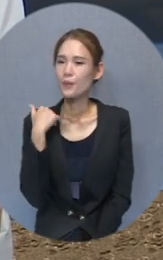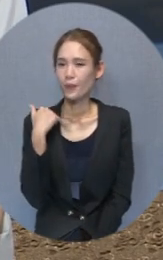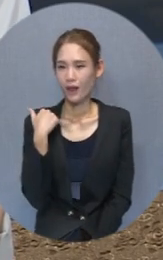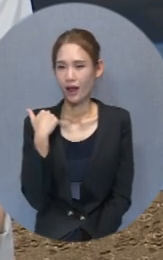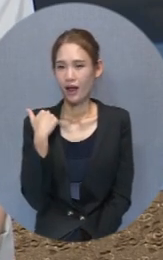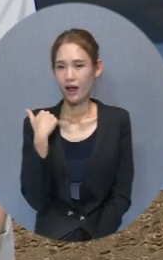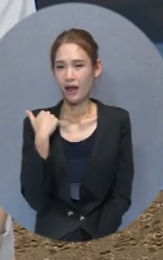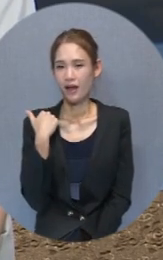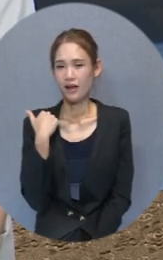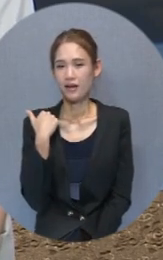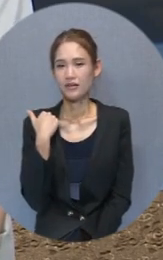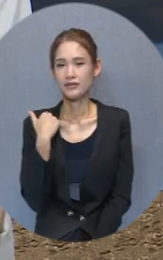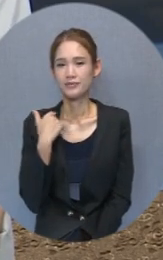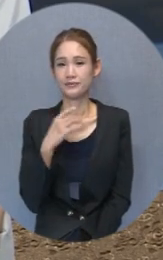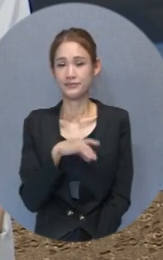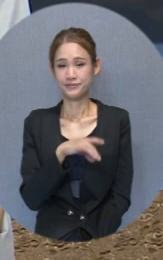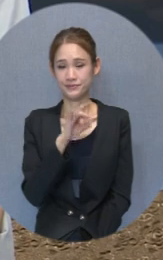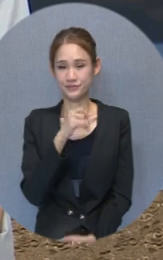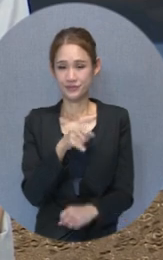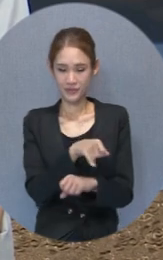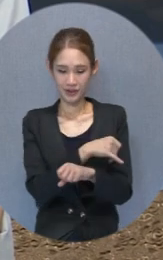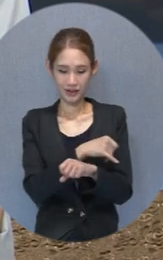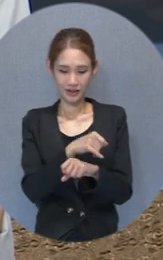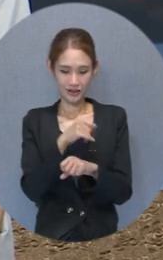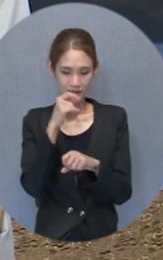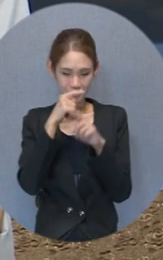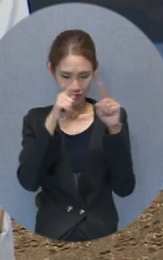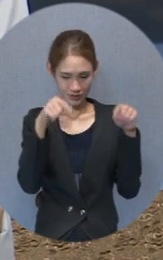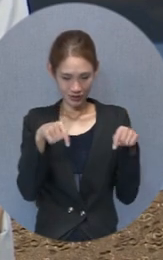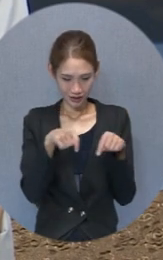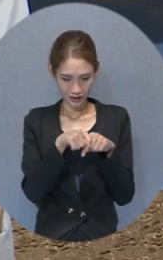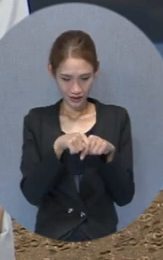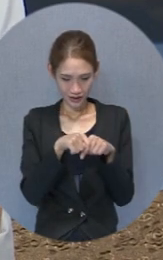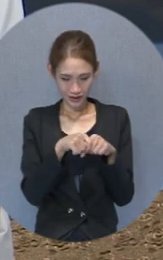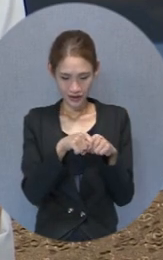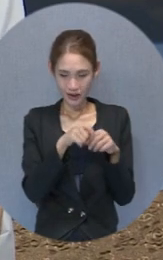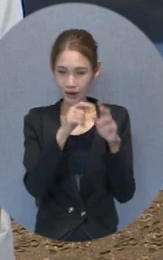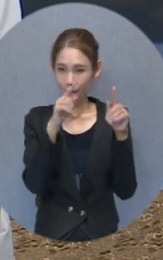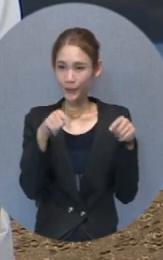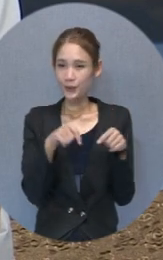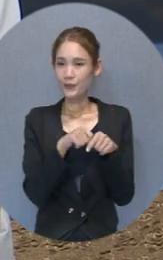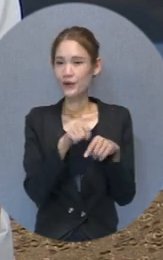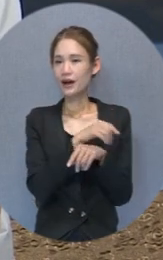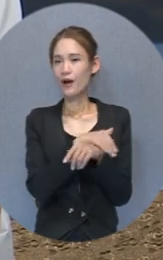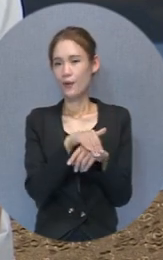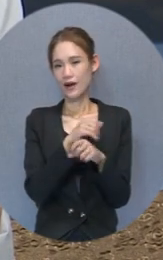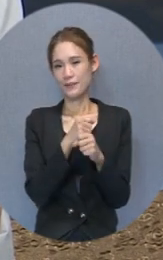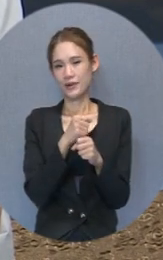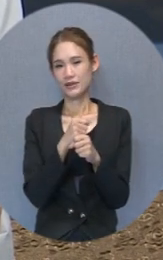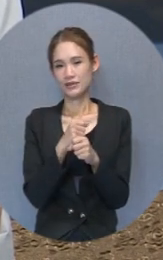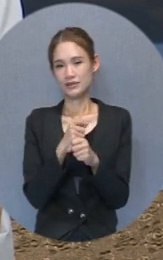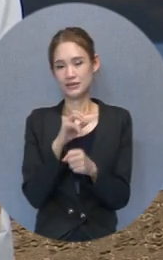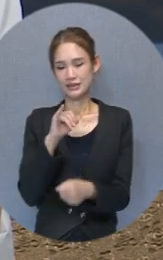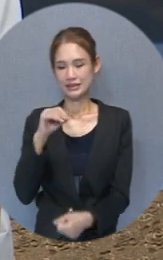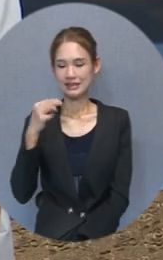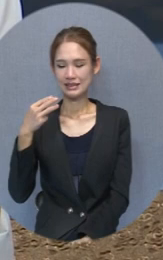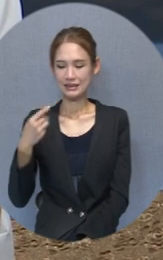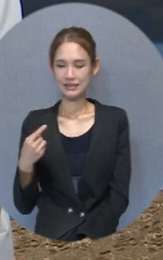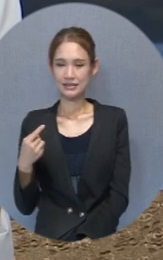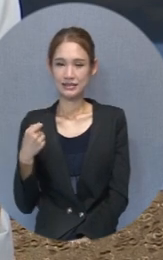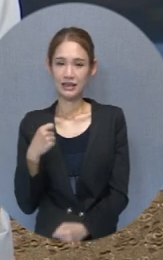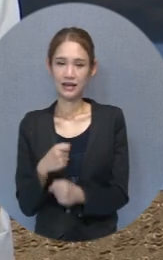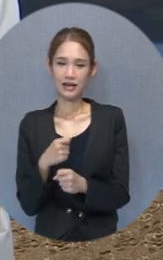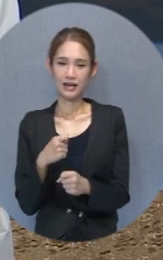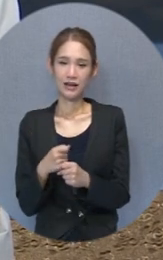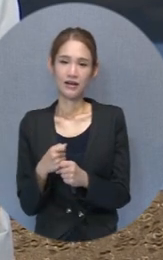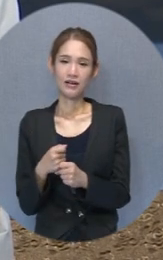네. 그러면 처음에 이제 디자인이나 이런 설계를 하셔가지고 네, 네. 키트를 네. 만들어서 네.